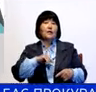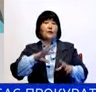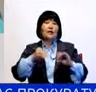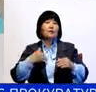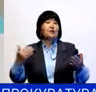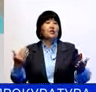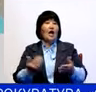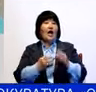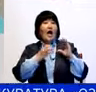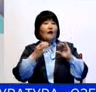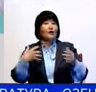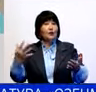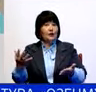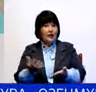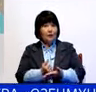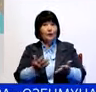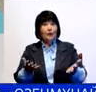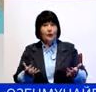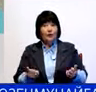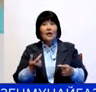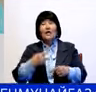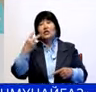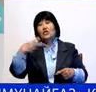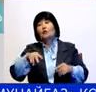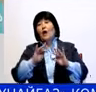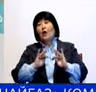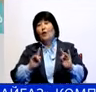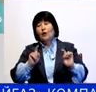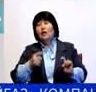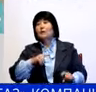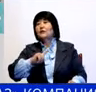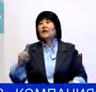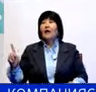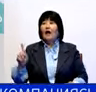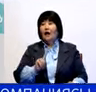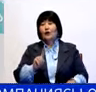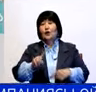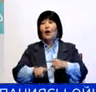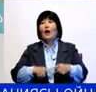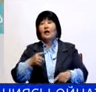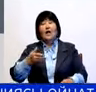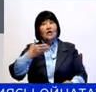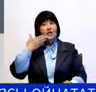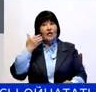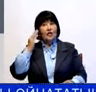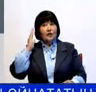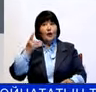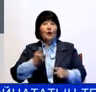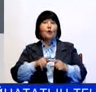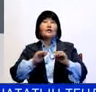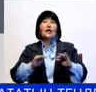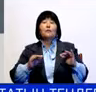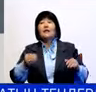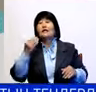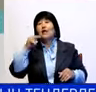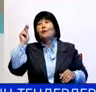біз жаңа автокөлігіне ие болдық, алып отырмыз. 20 орындық бізде енді қатынау ары қарай жеңілдік туғызады. Осылай балаларымыздың